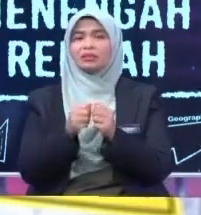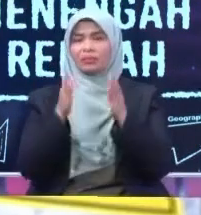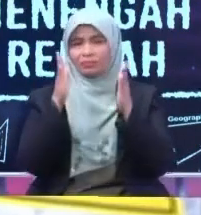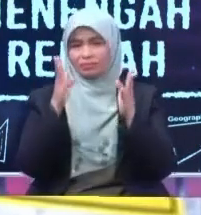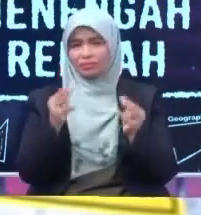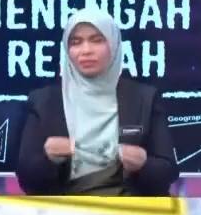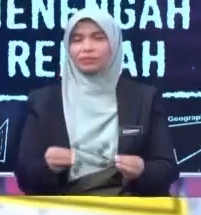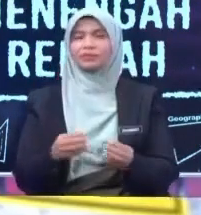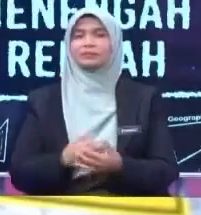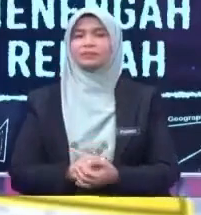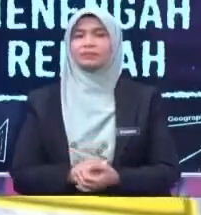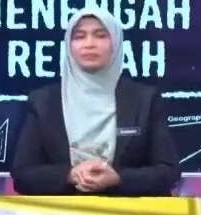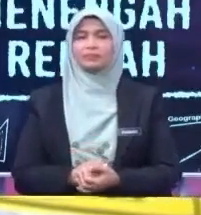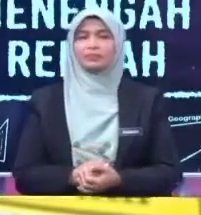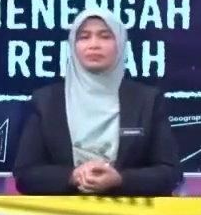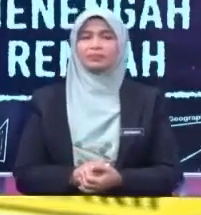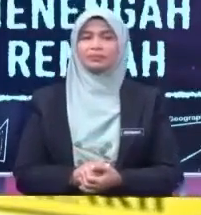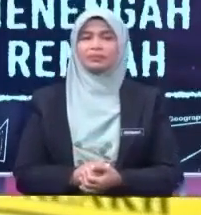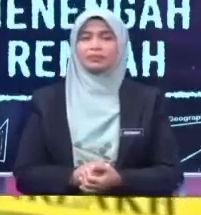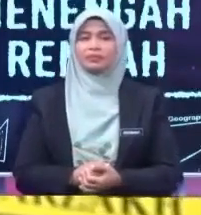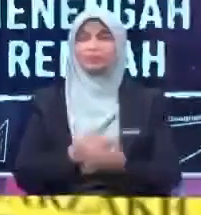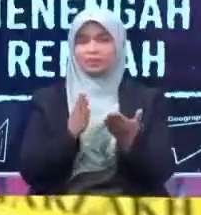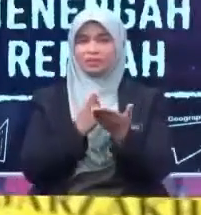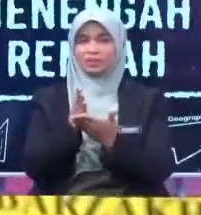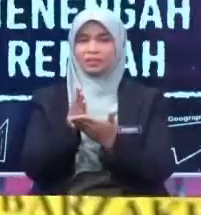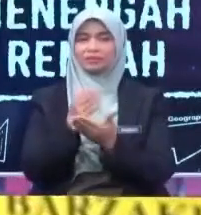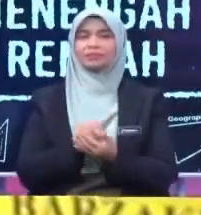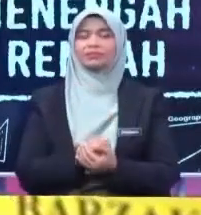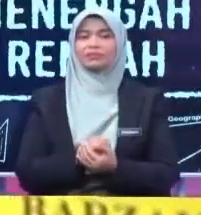dia. Okay. Baik. Seterusnya,